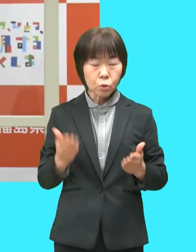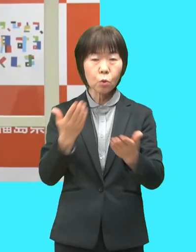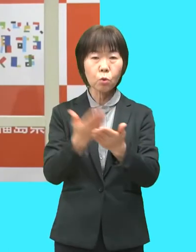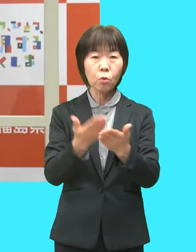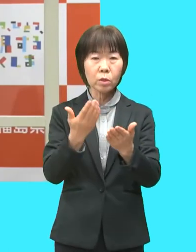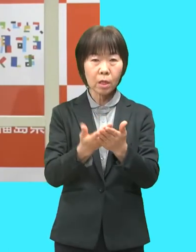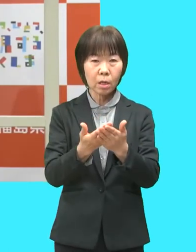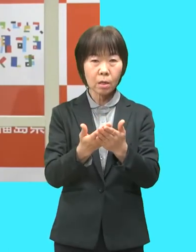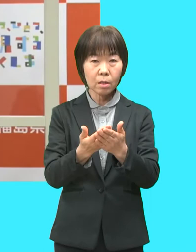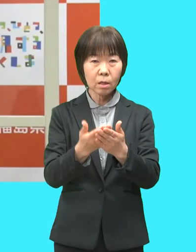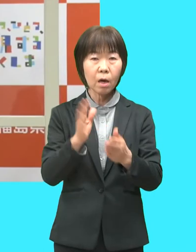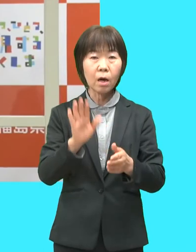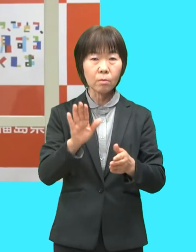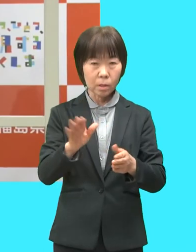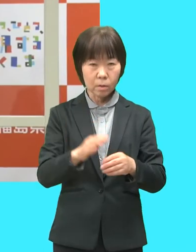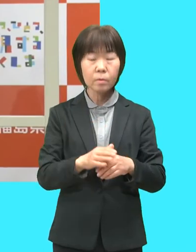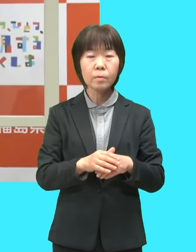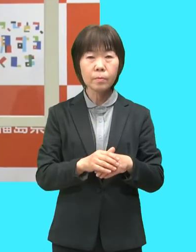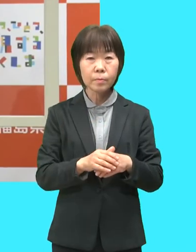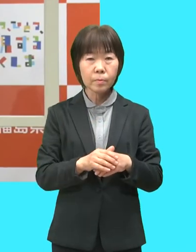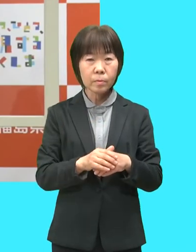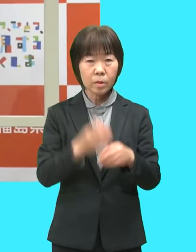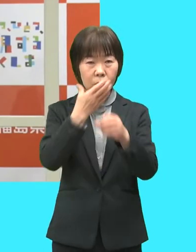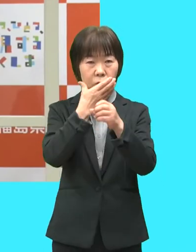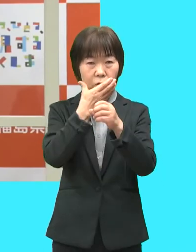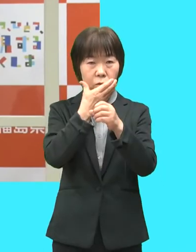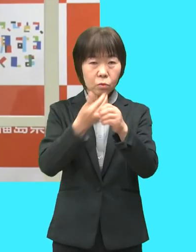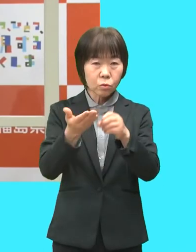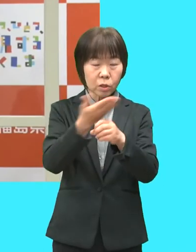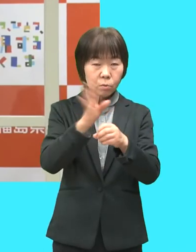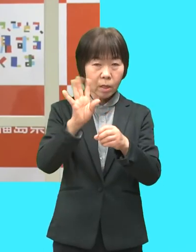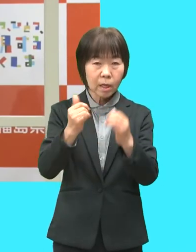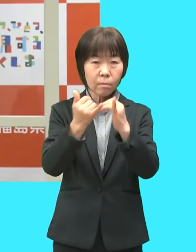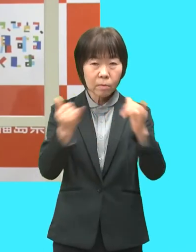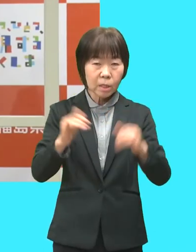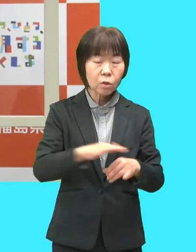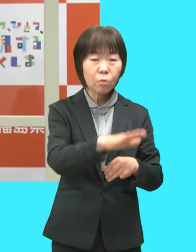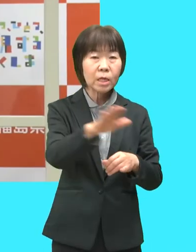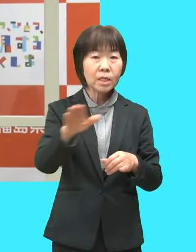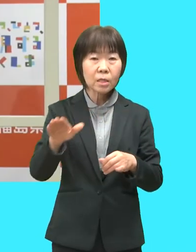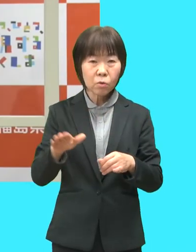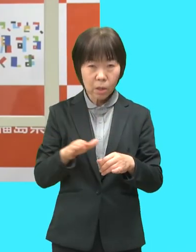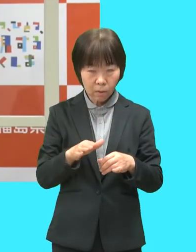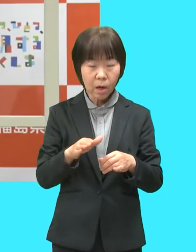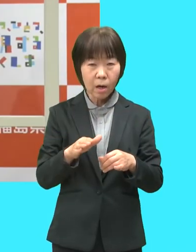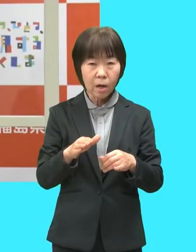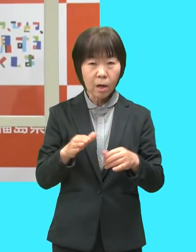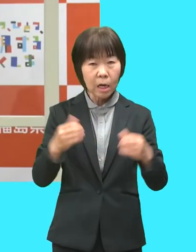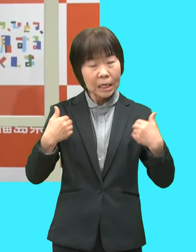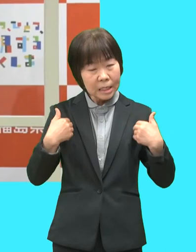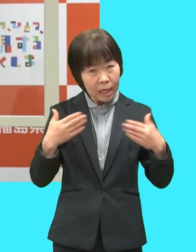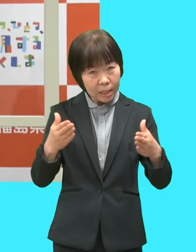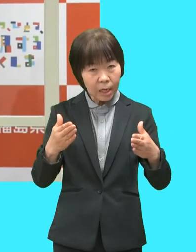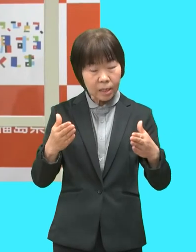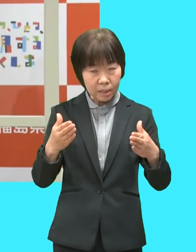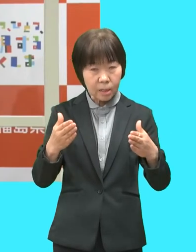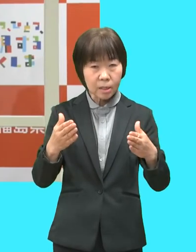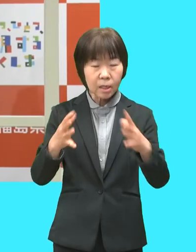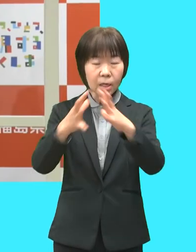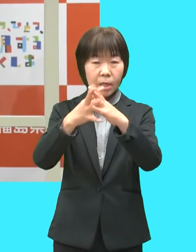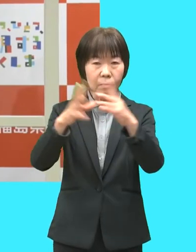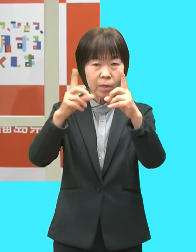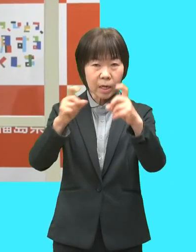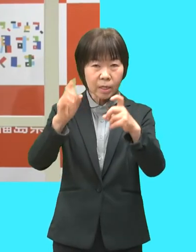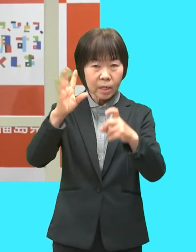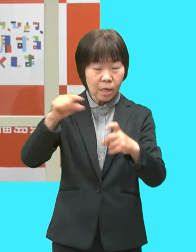がなされているところであります。で、福島県民の皆さんにおかれては不要不急の往来、宮城